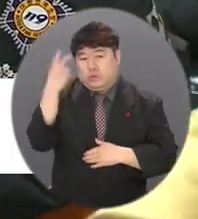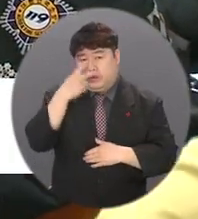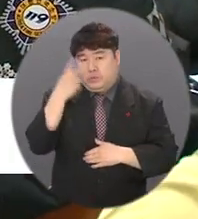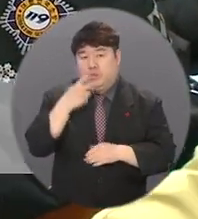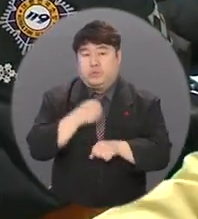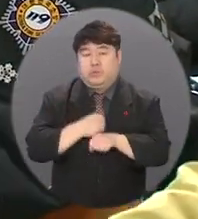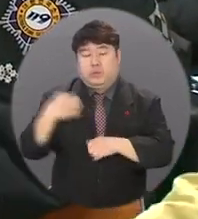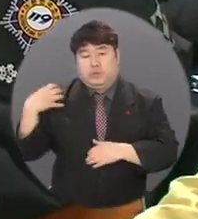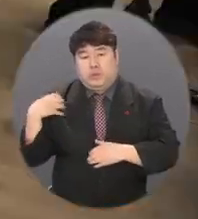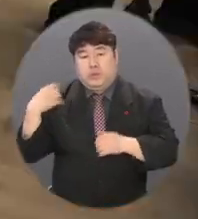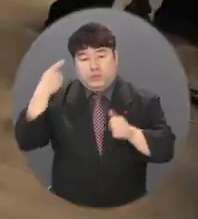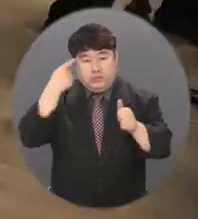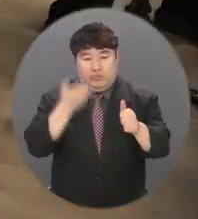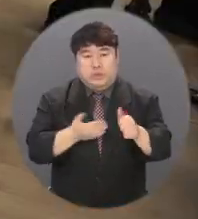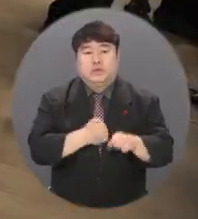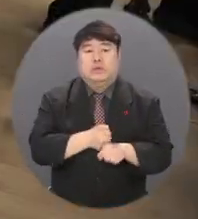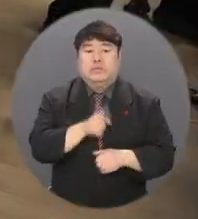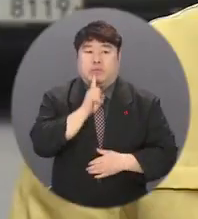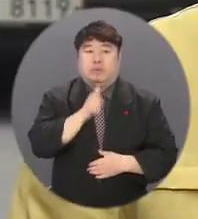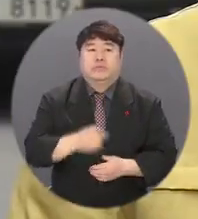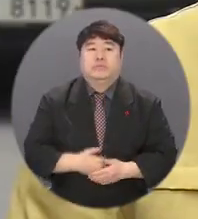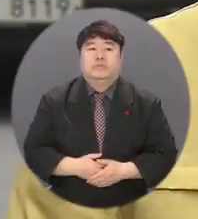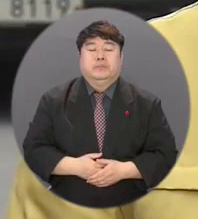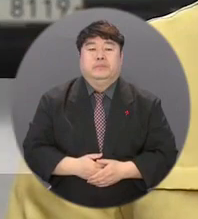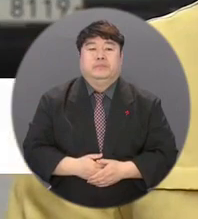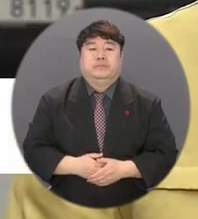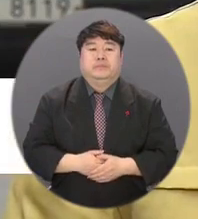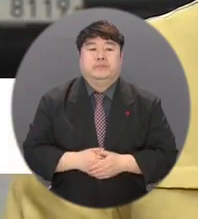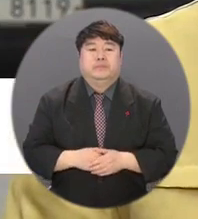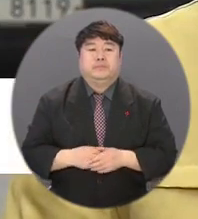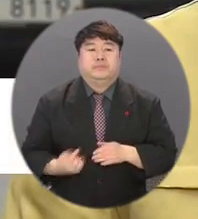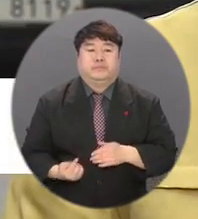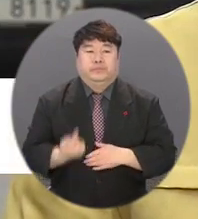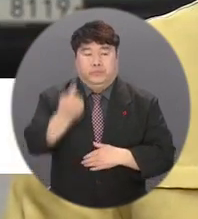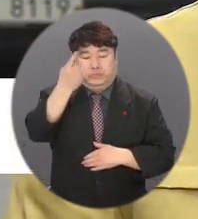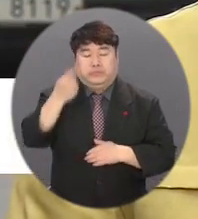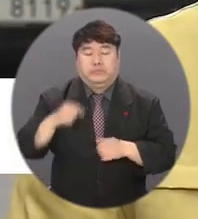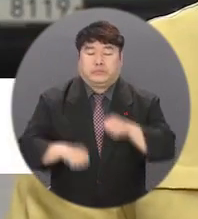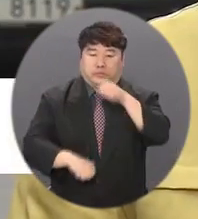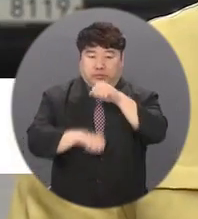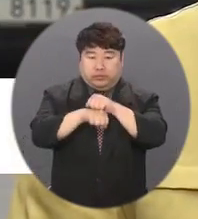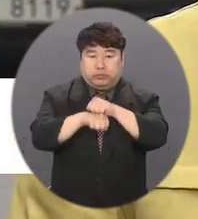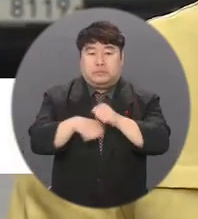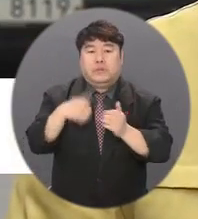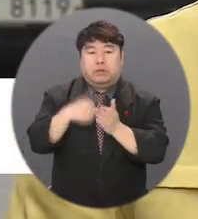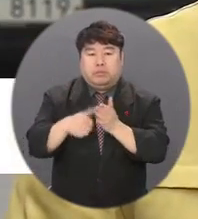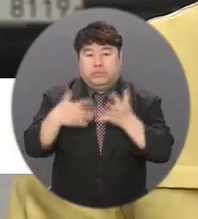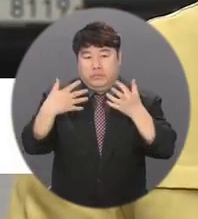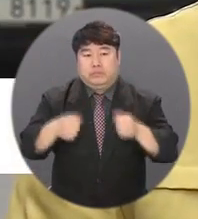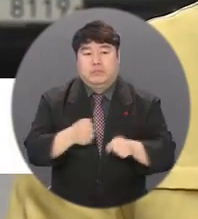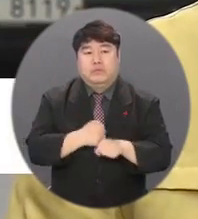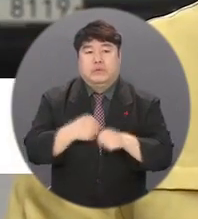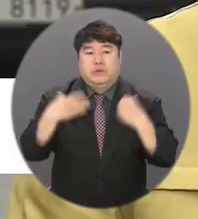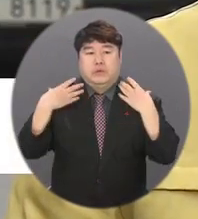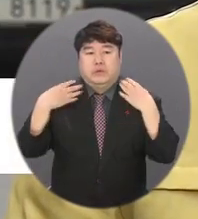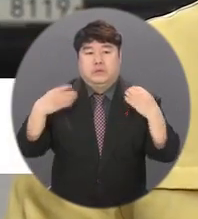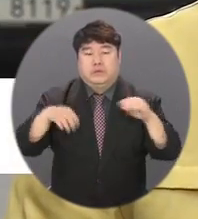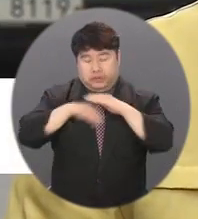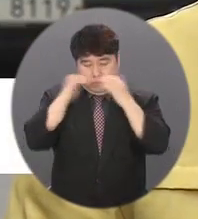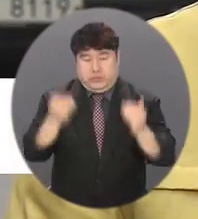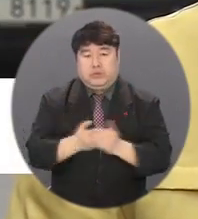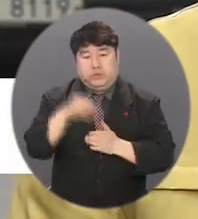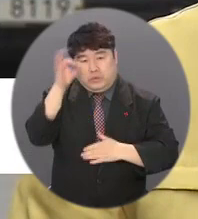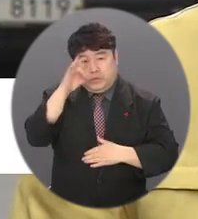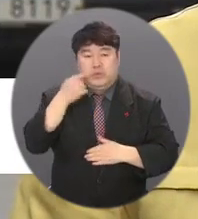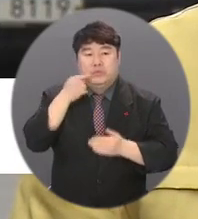책임을 묻겠다는 이야기가 나왔습니다 5층 불산은 잘 우리 마 여 저리 전면 드릴 세금 쉽지 않은